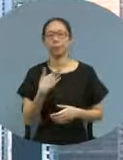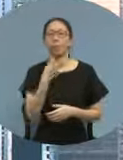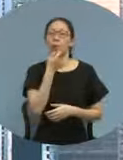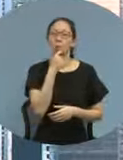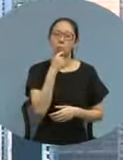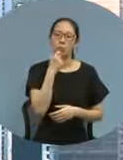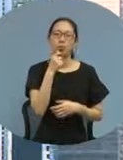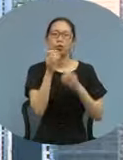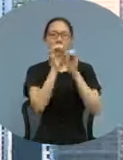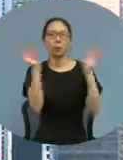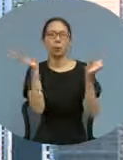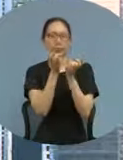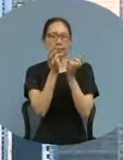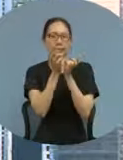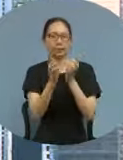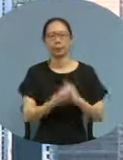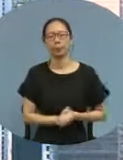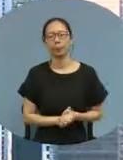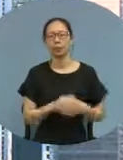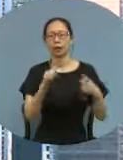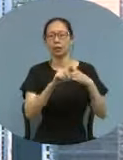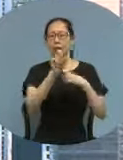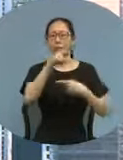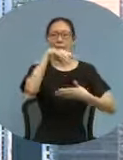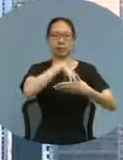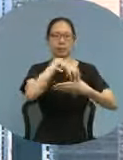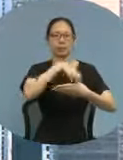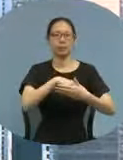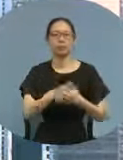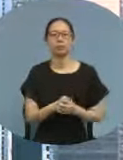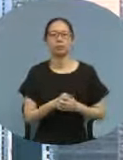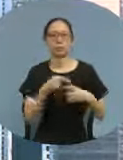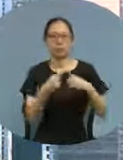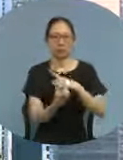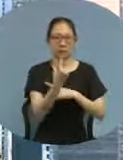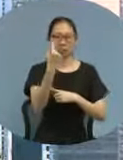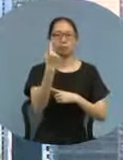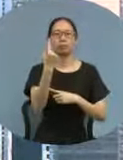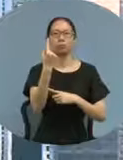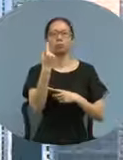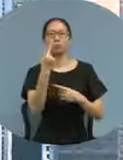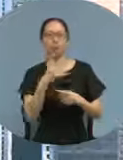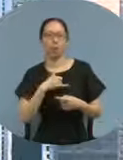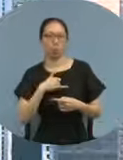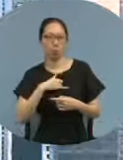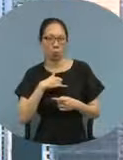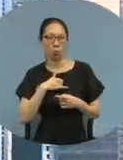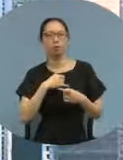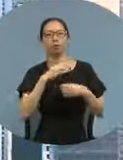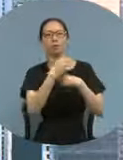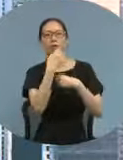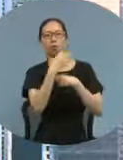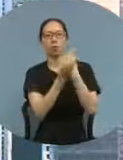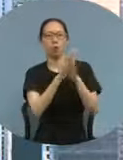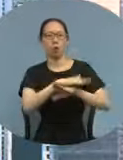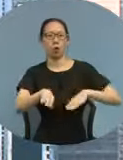簡單複述，我們已經公布了資料，在這十二個人裏面，只有一個人是違反，是涉嫌